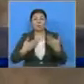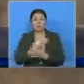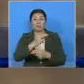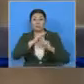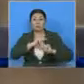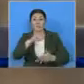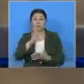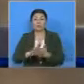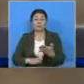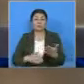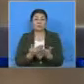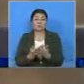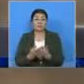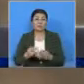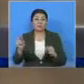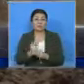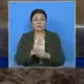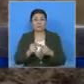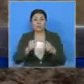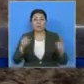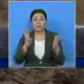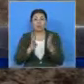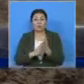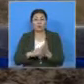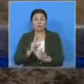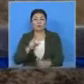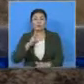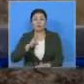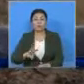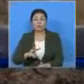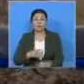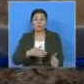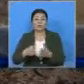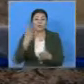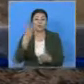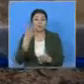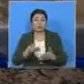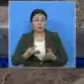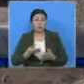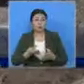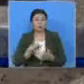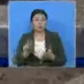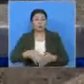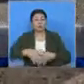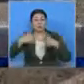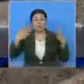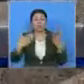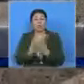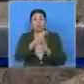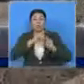жалғасып жатыр. Жөнделетін учаскенің ұзындығы 9,2 шақырым. Жолды 4 жолаққа дейін кеңейтетін қайта құру